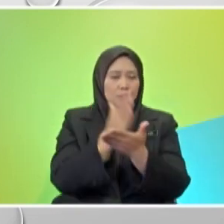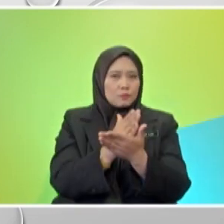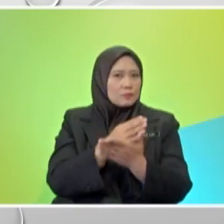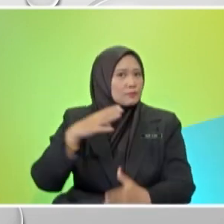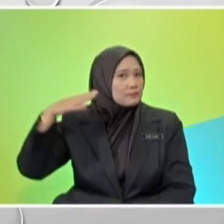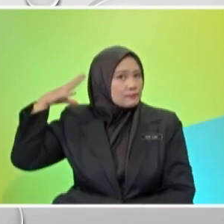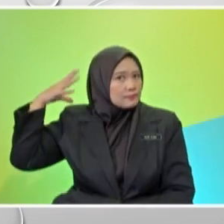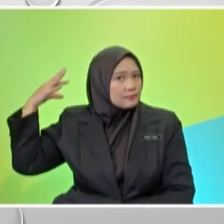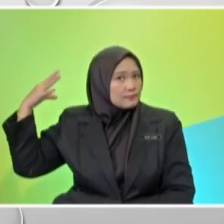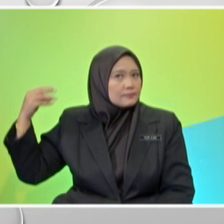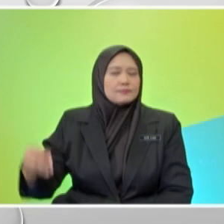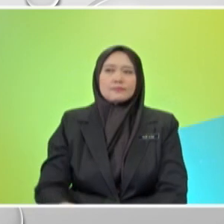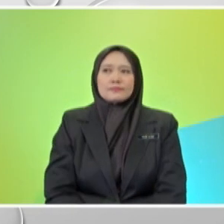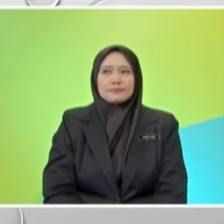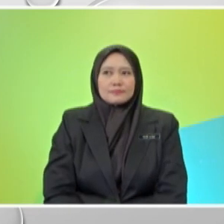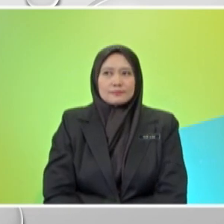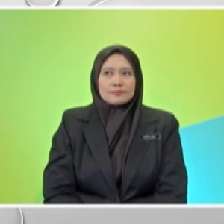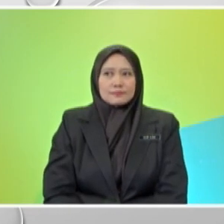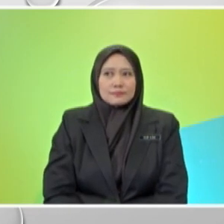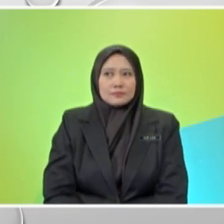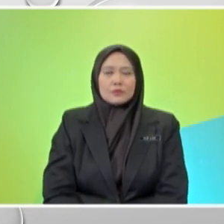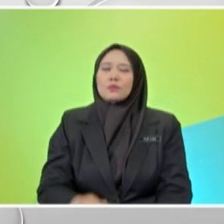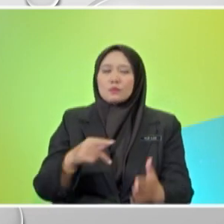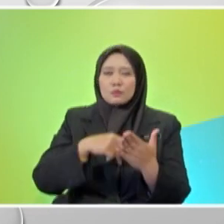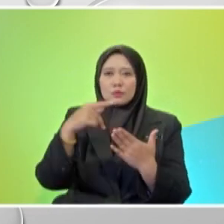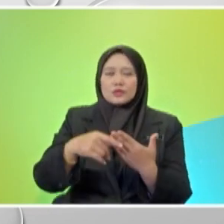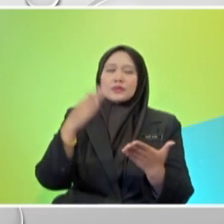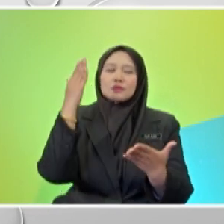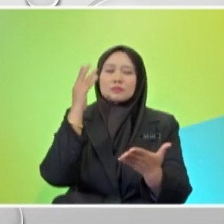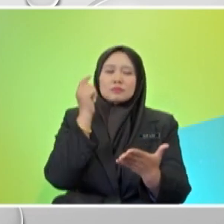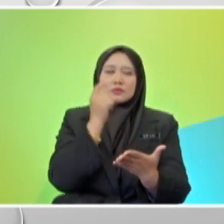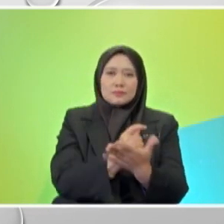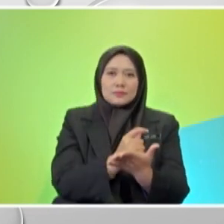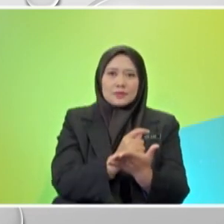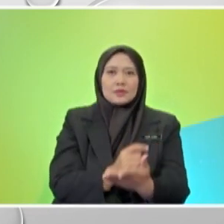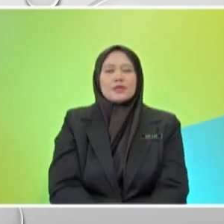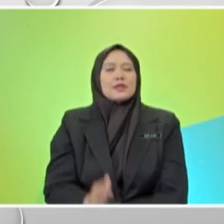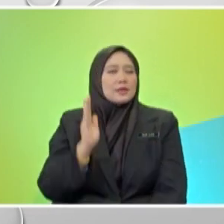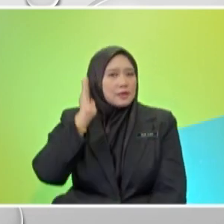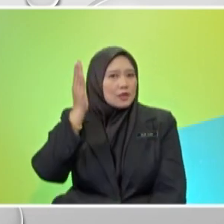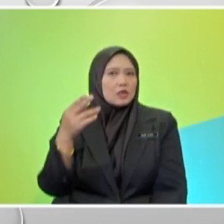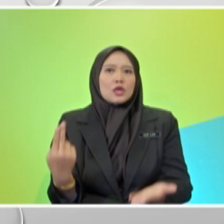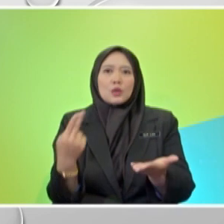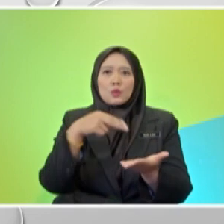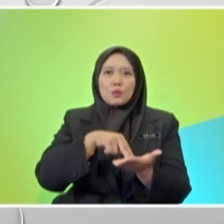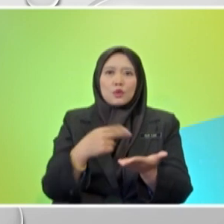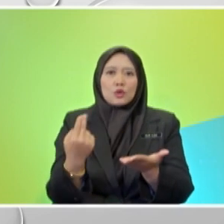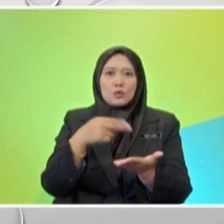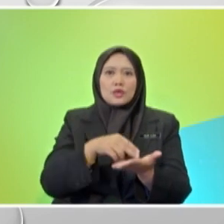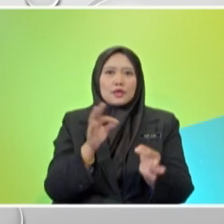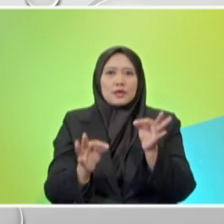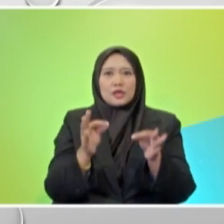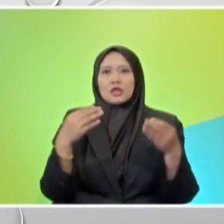berbunyi. Okey. Jadi projek ni tamat kat situ. So dia akan berulang lah. Okey, jom kita tengok pada